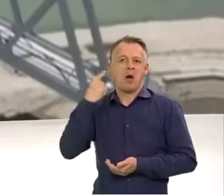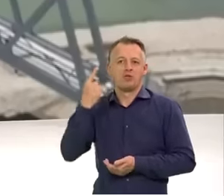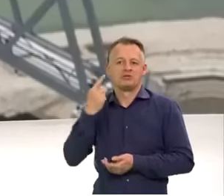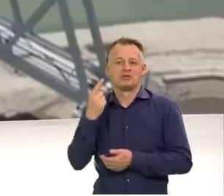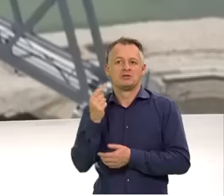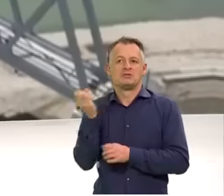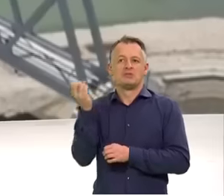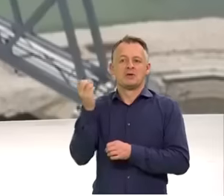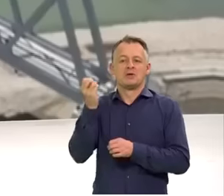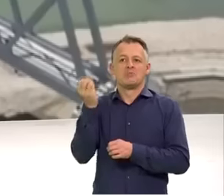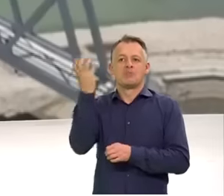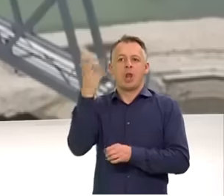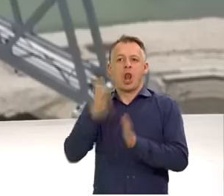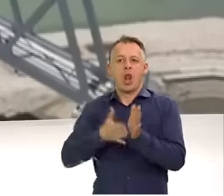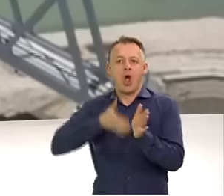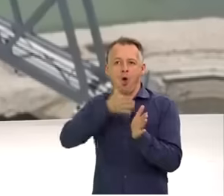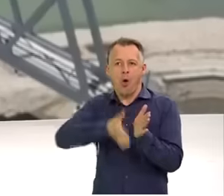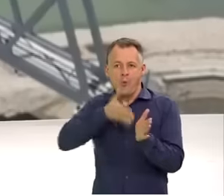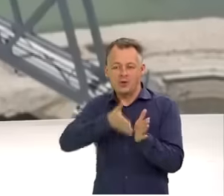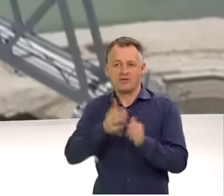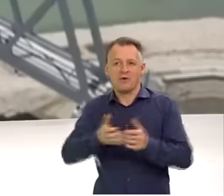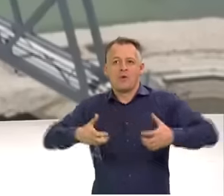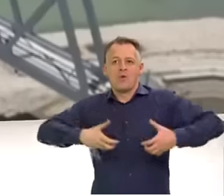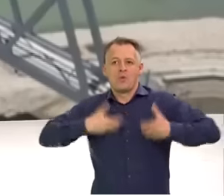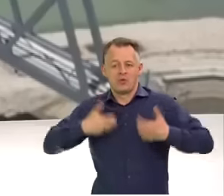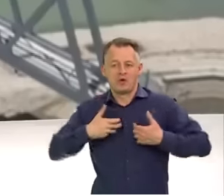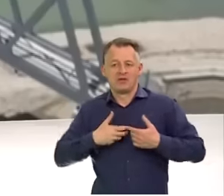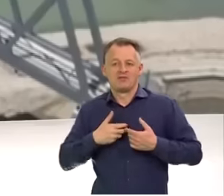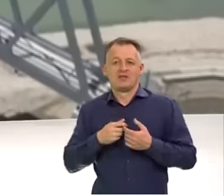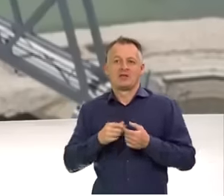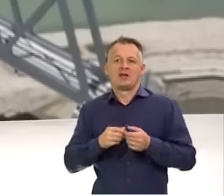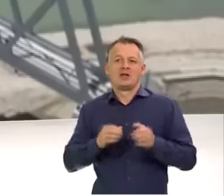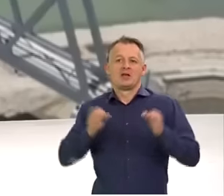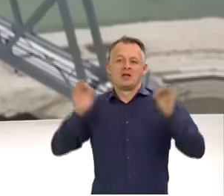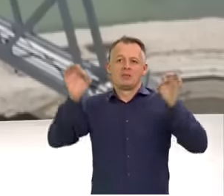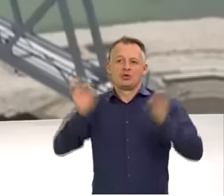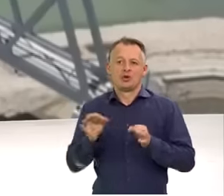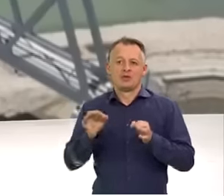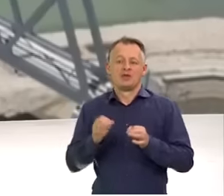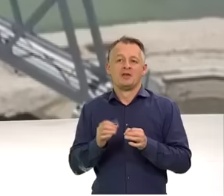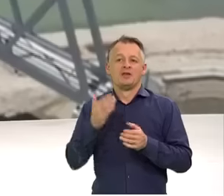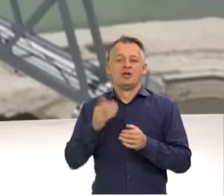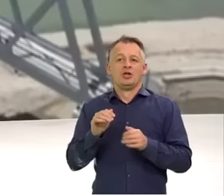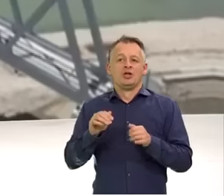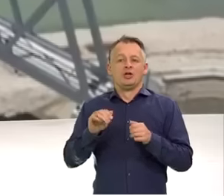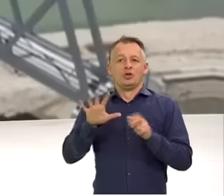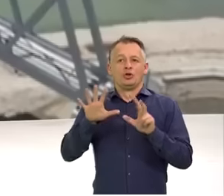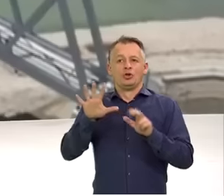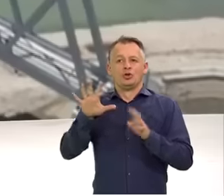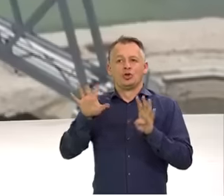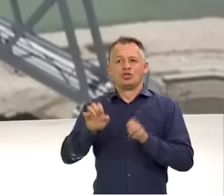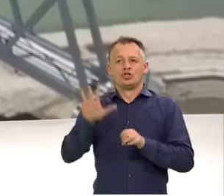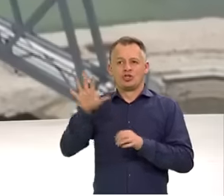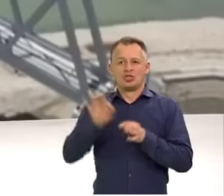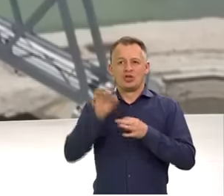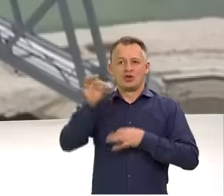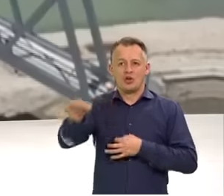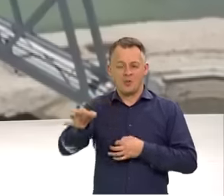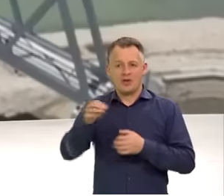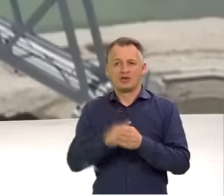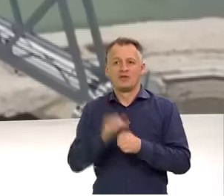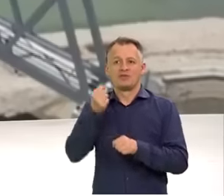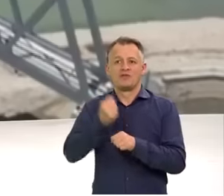iar bucuria redeschiderii este umplită de restricțiile de viteză. Cei 93 de km dintre București și Giurgiu vor fi străbătuți în